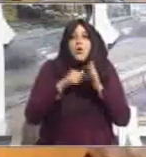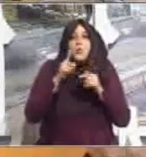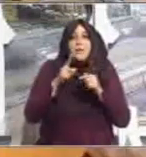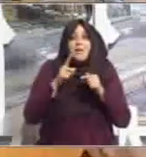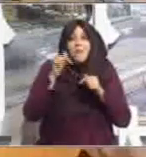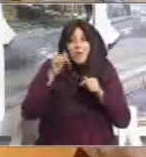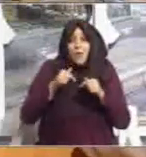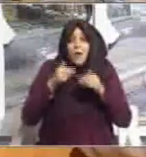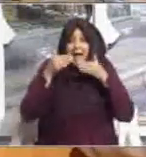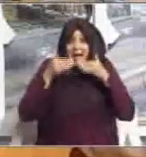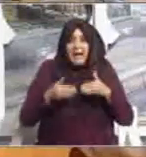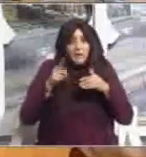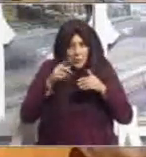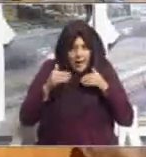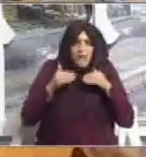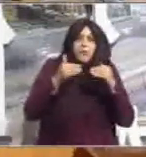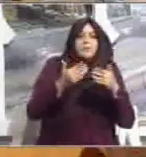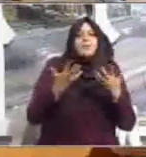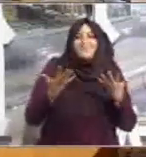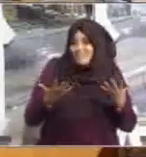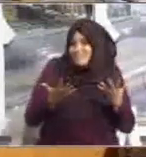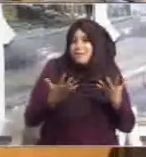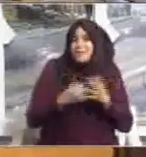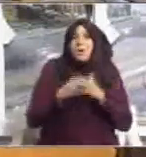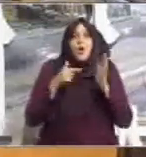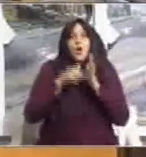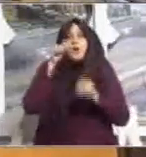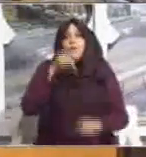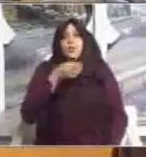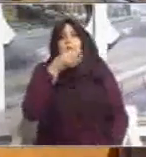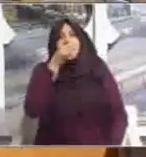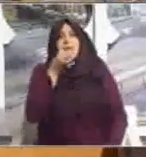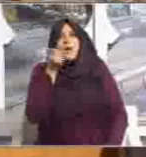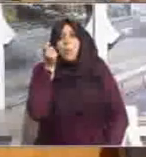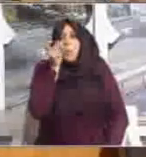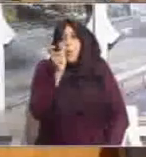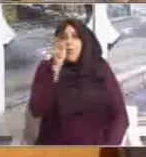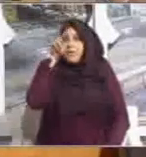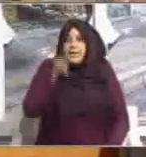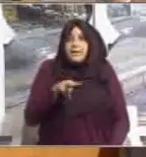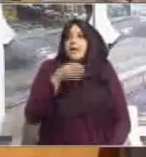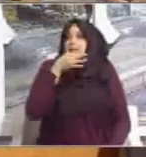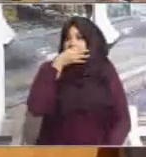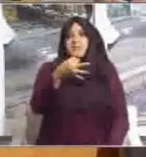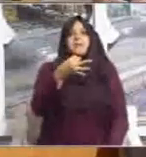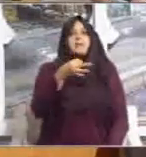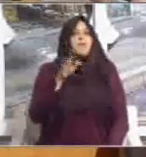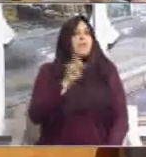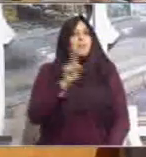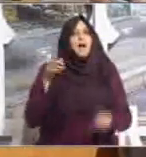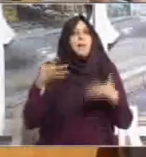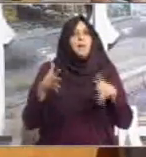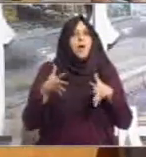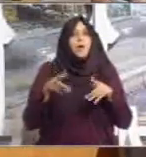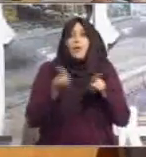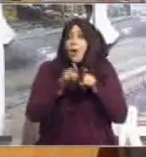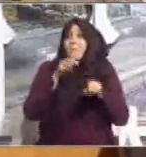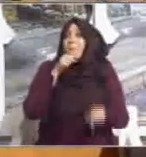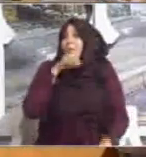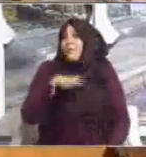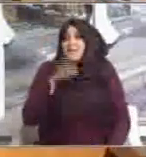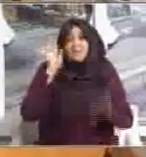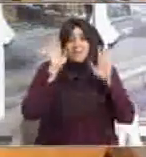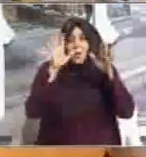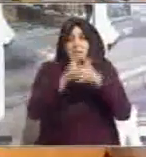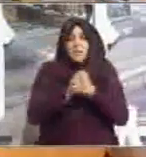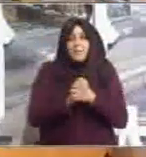عندما ينبغي أن يقول كلمة الحق يقولها ولا يخاف، كما حدث للنبي صلى الله عليه وسلم. صلى الله